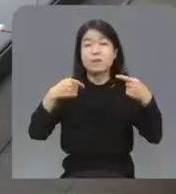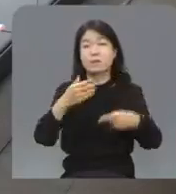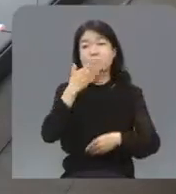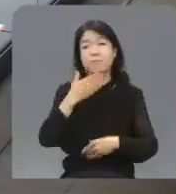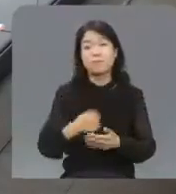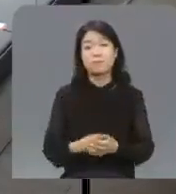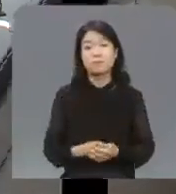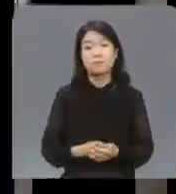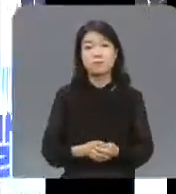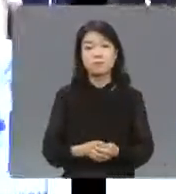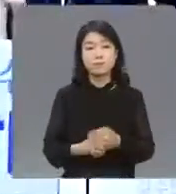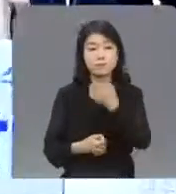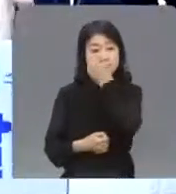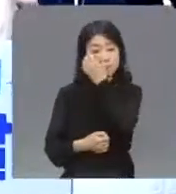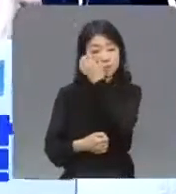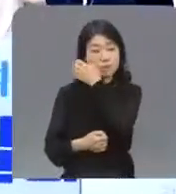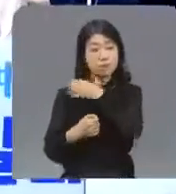있습니다.